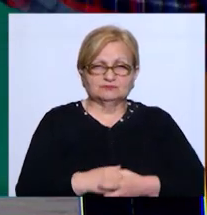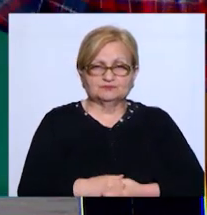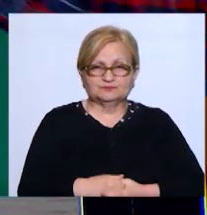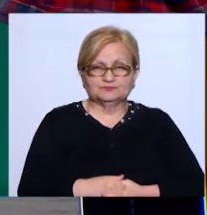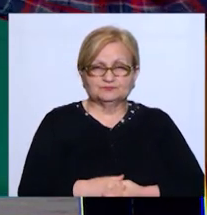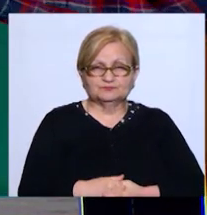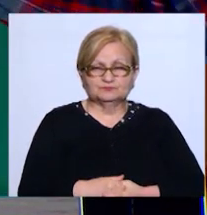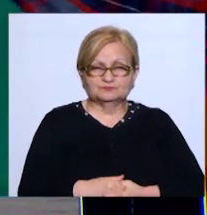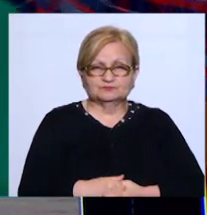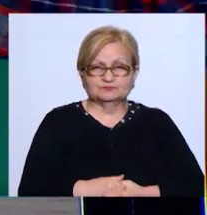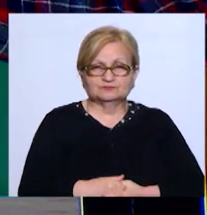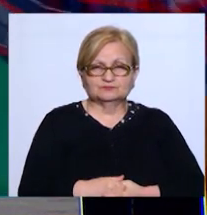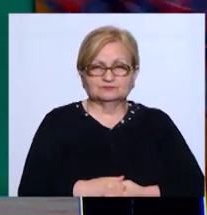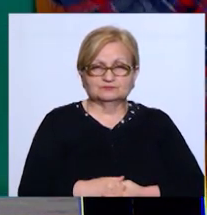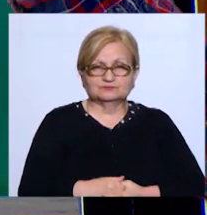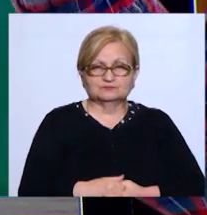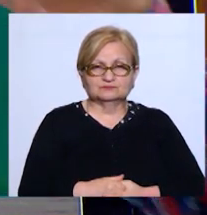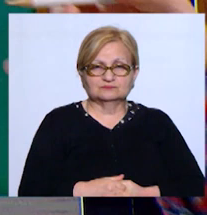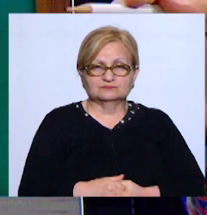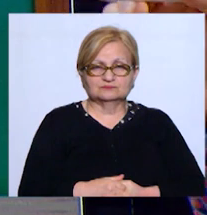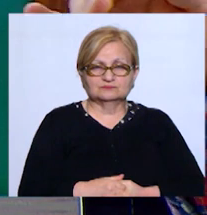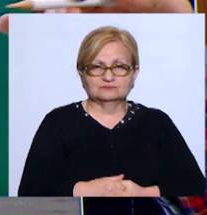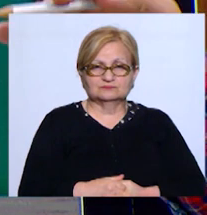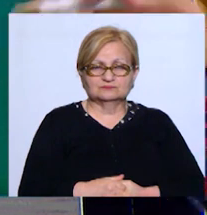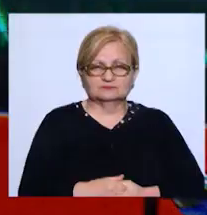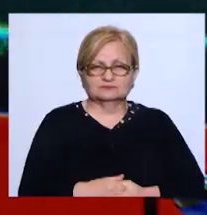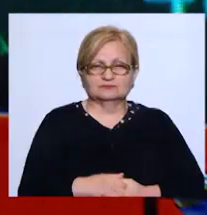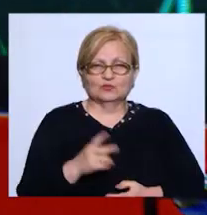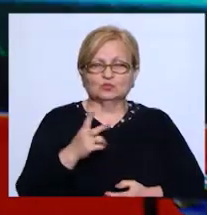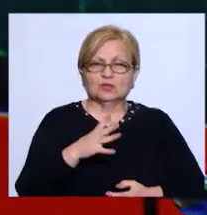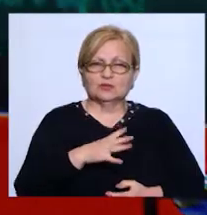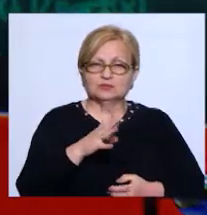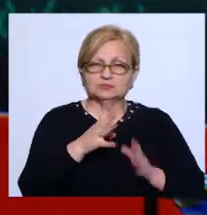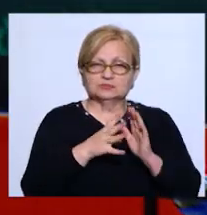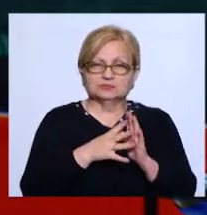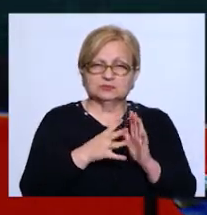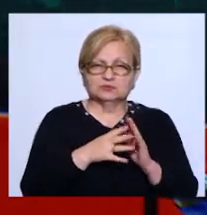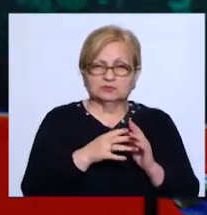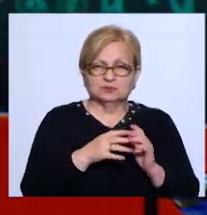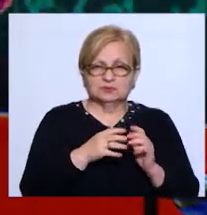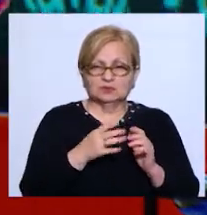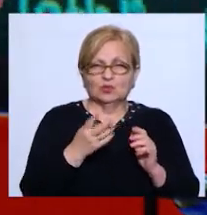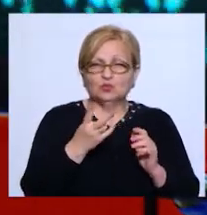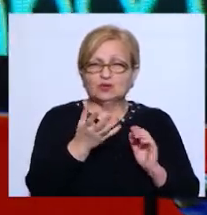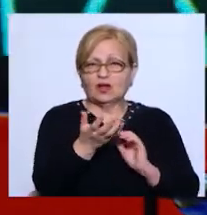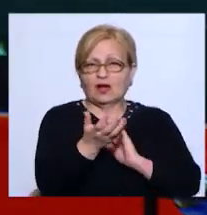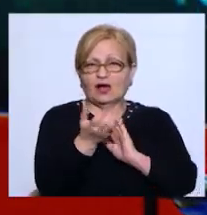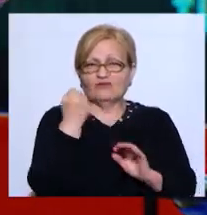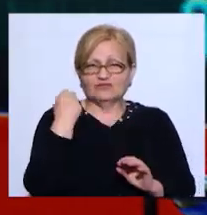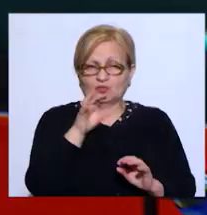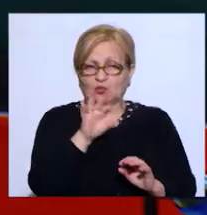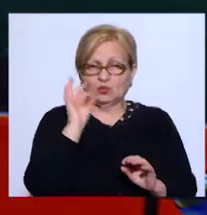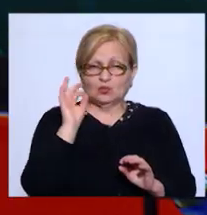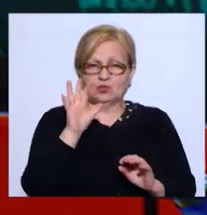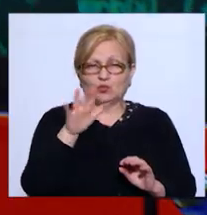შეიძლება ახლა ზუსტად ტოლები არ გამომივიდეს, მაგრამ ჩვენ ვიცით რომ უნდა იყოს ტოლი. და უნდა ავიღო 5. ანუ